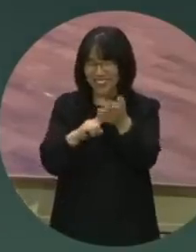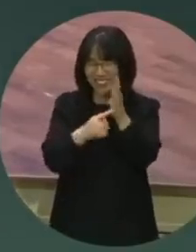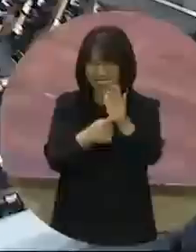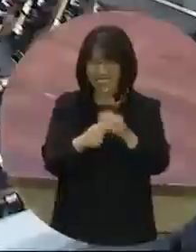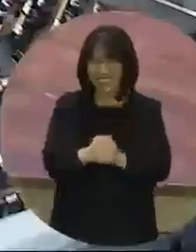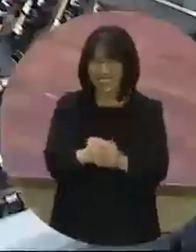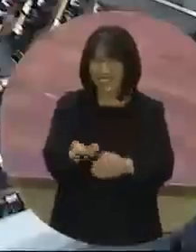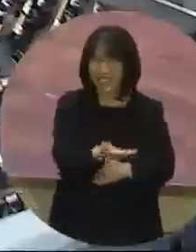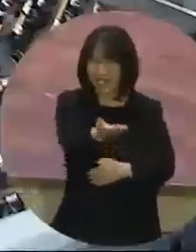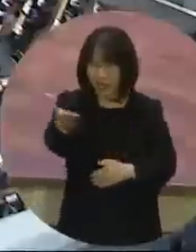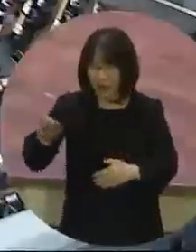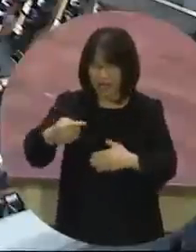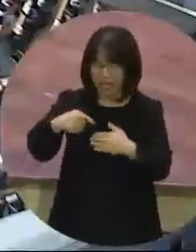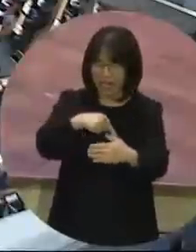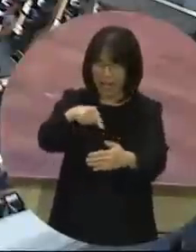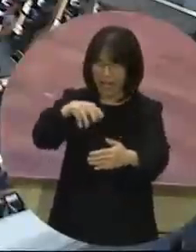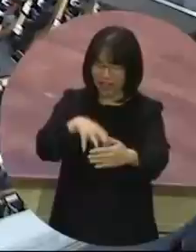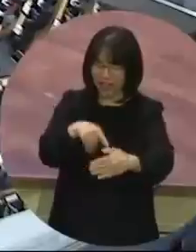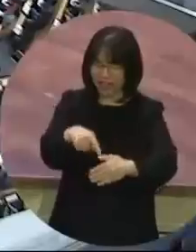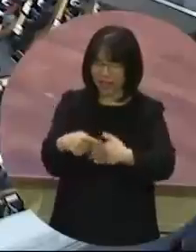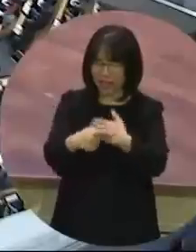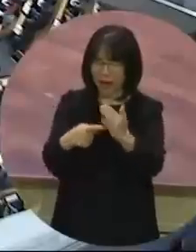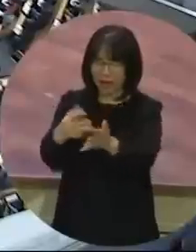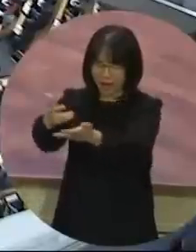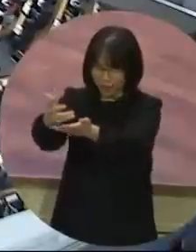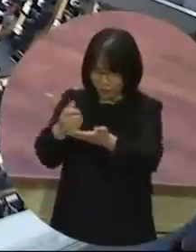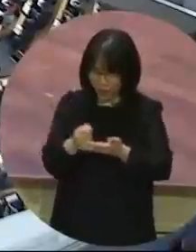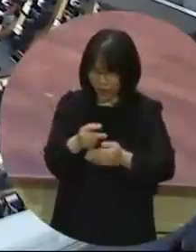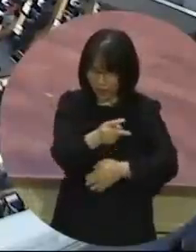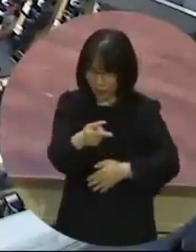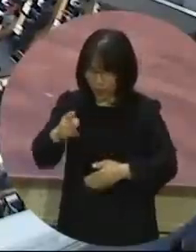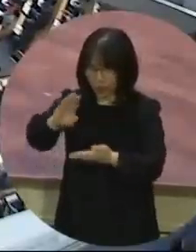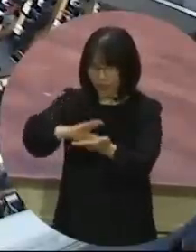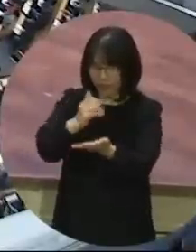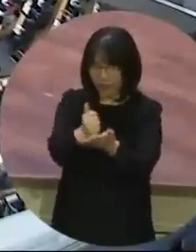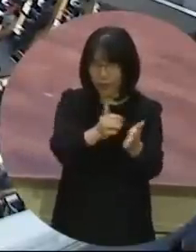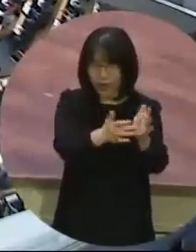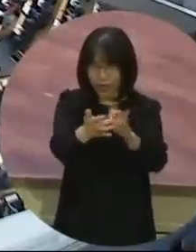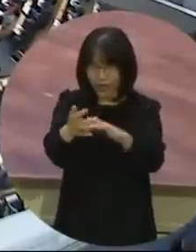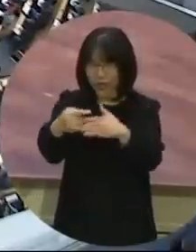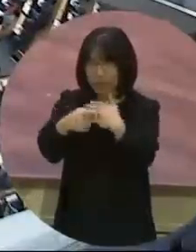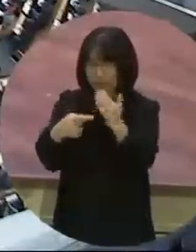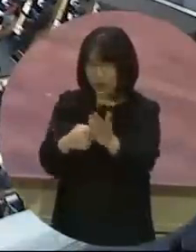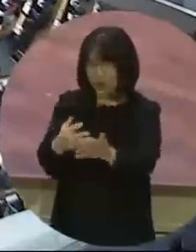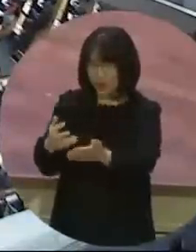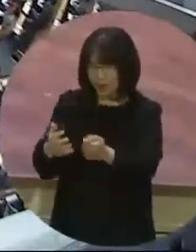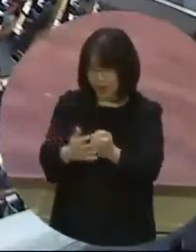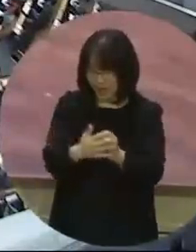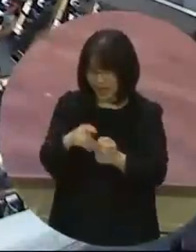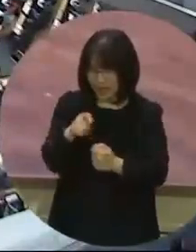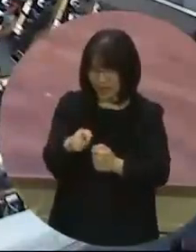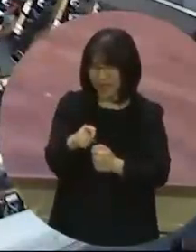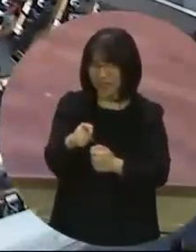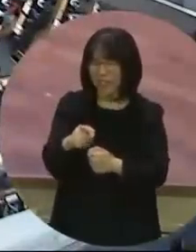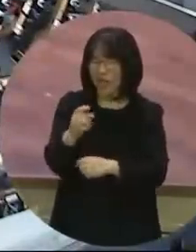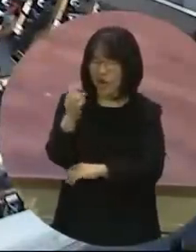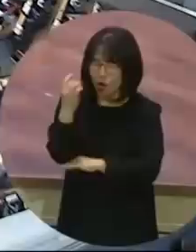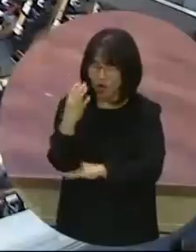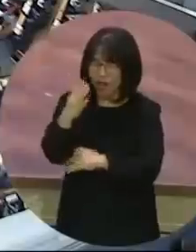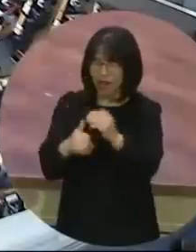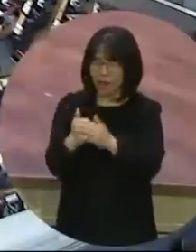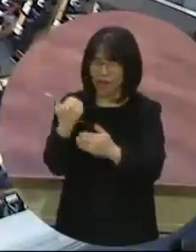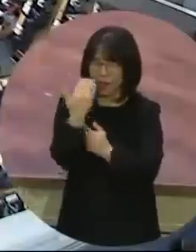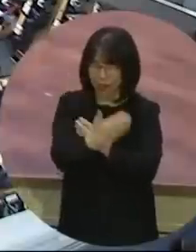시작. 너희 안에 이 마음을 품으라. 곧 그리스도 예수의 마음이니 그는 근본 하나님의